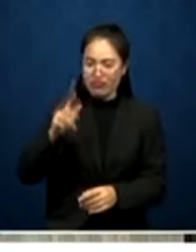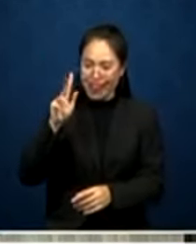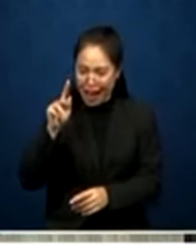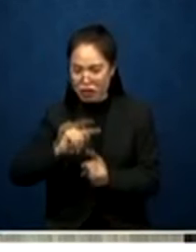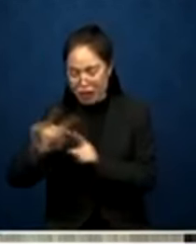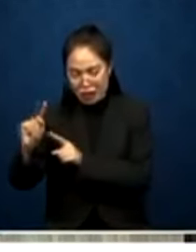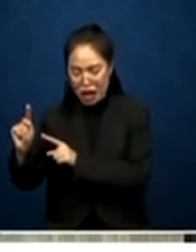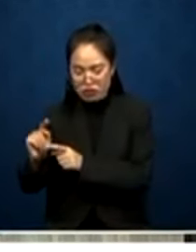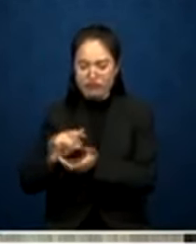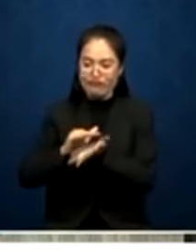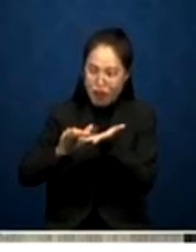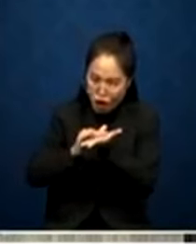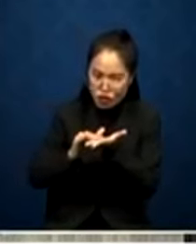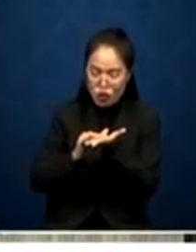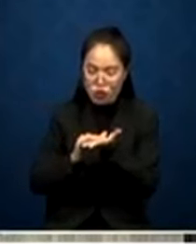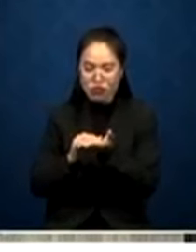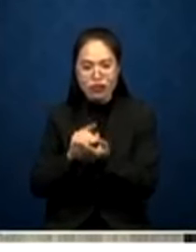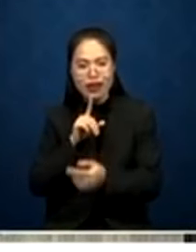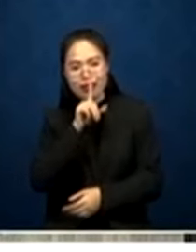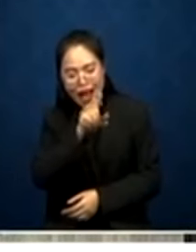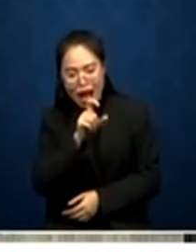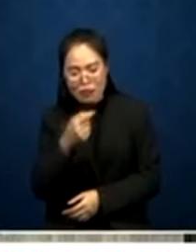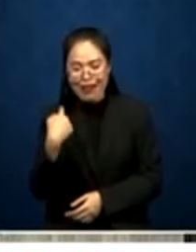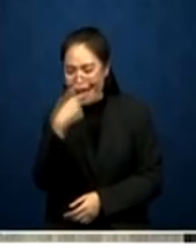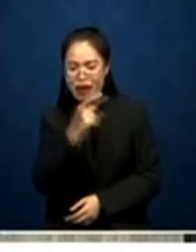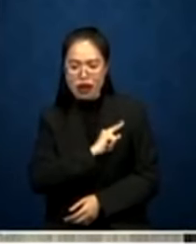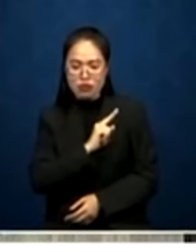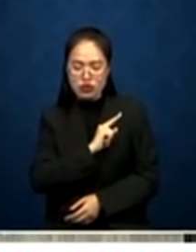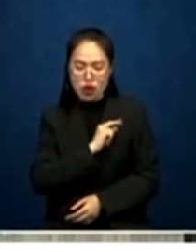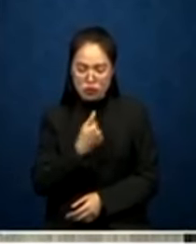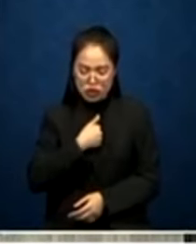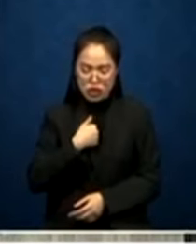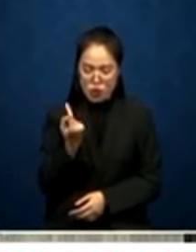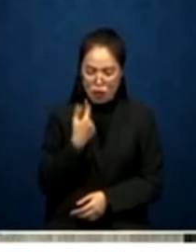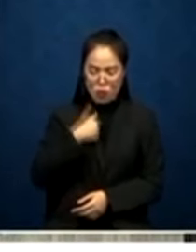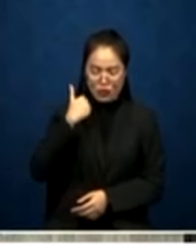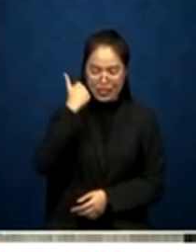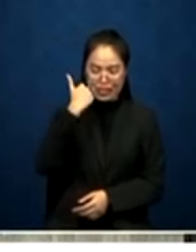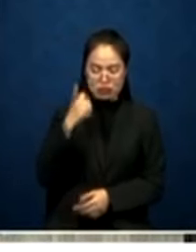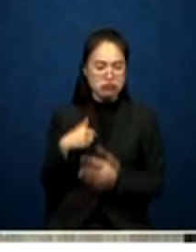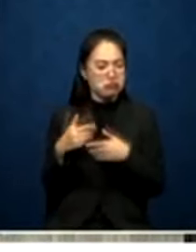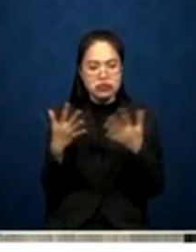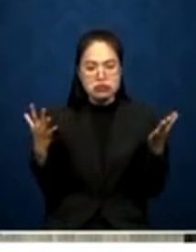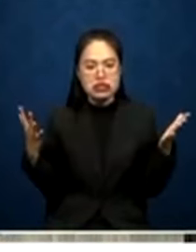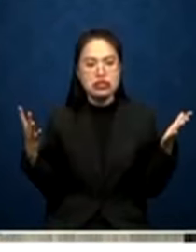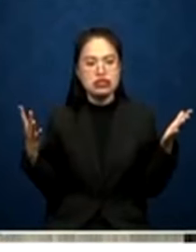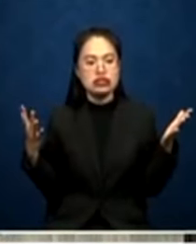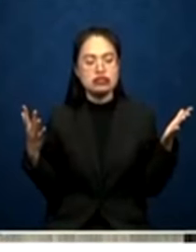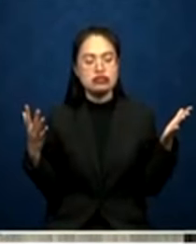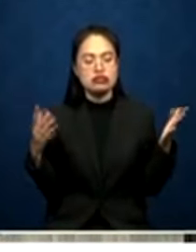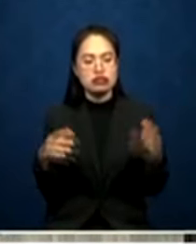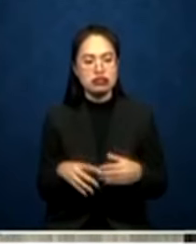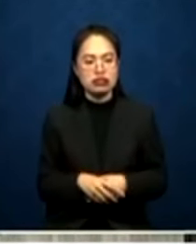นไม่มีใครออกมาตั้งคำถามถึงความรับผิดชอบกับไปที่กลุ่มคนเหล่านี้เลยครับ